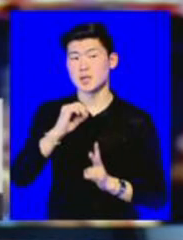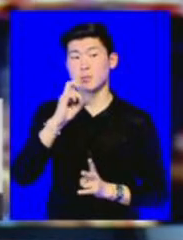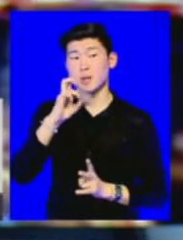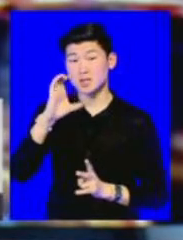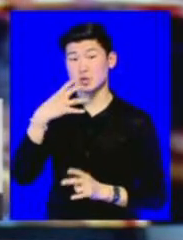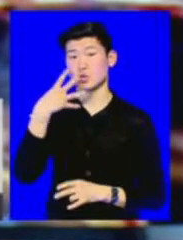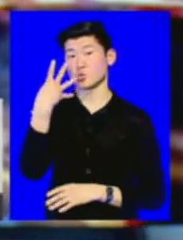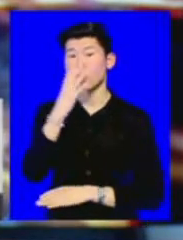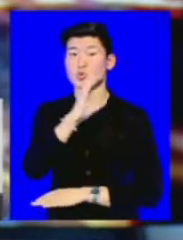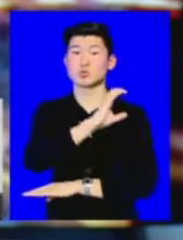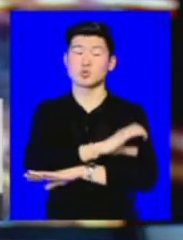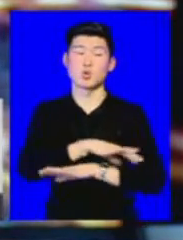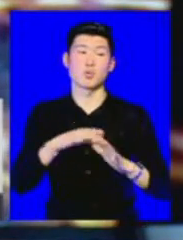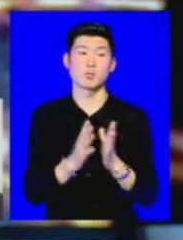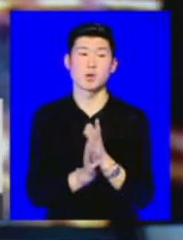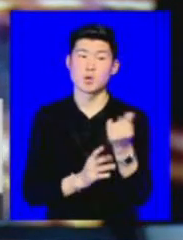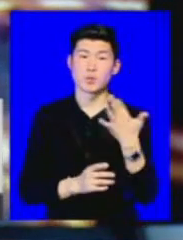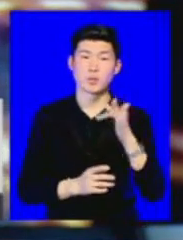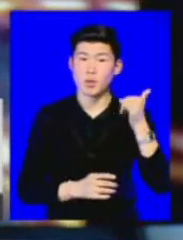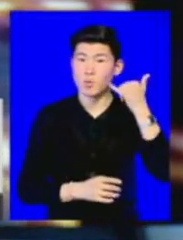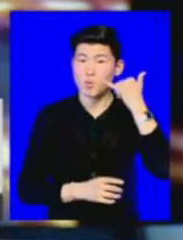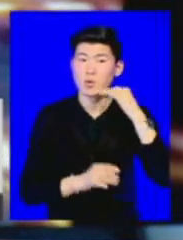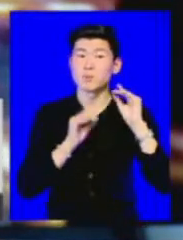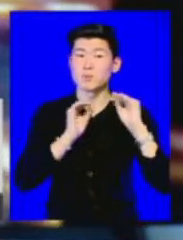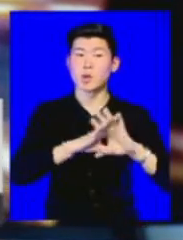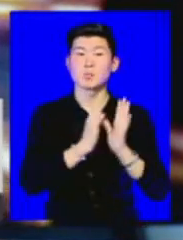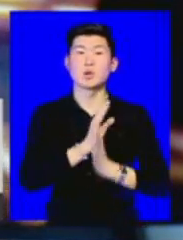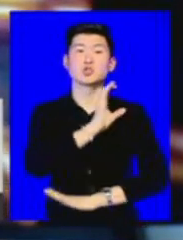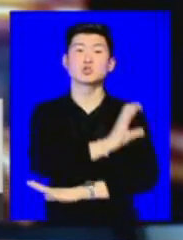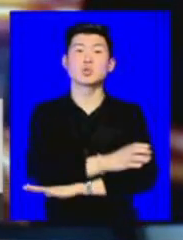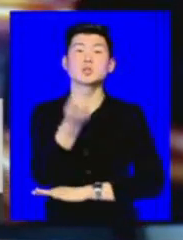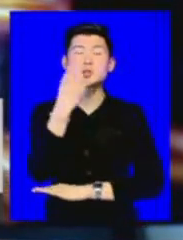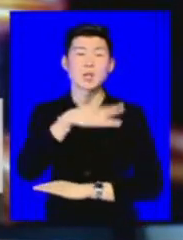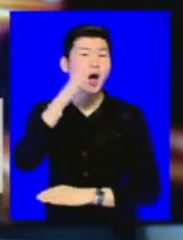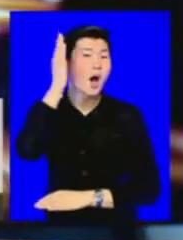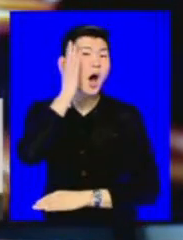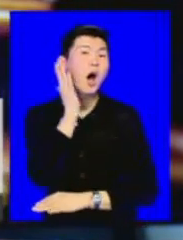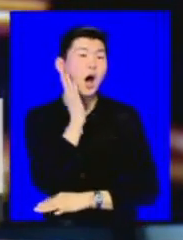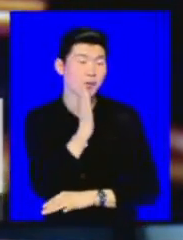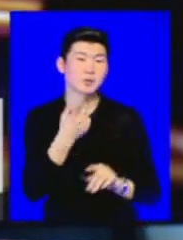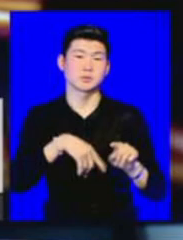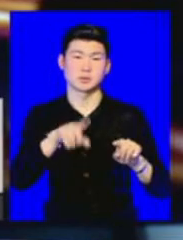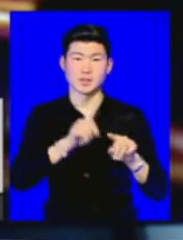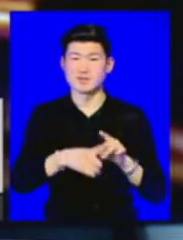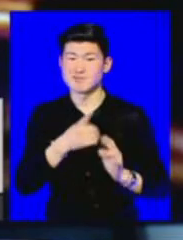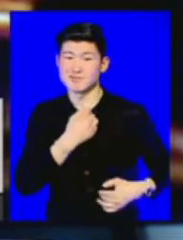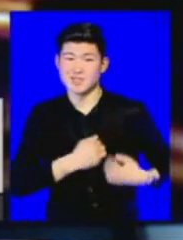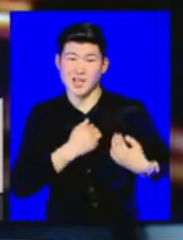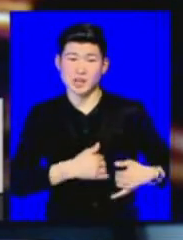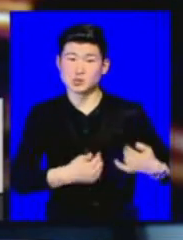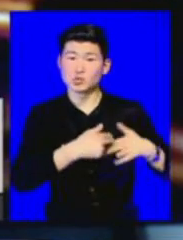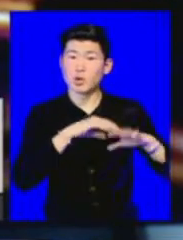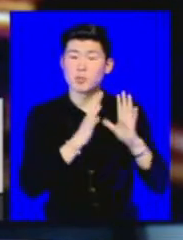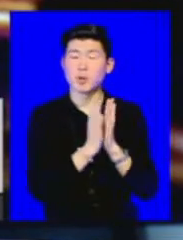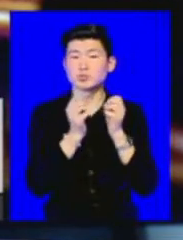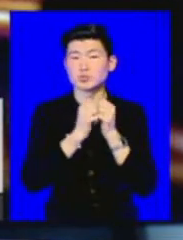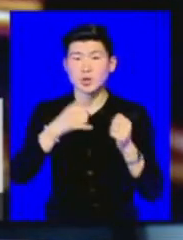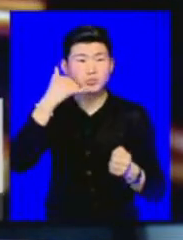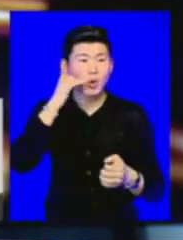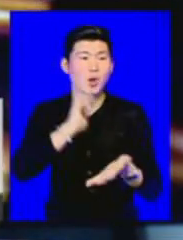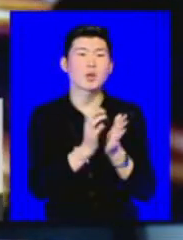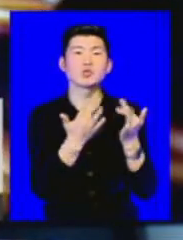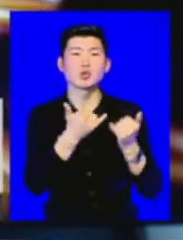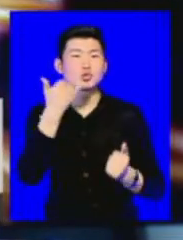4-р сургууль үн төлбөргүй суурин утастай болж сурагчид эцэг эх асран хамгаалагчд болон яаралтай тусламжийн тусгай дугаарууд руу